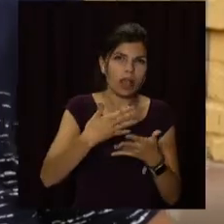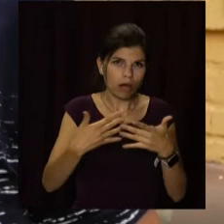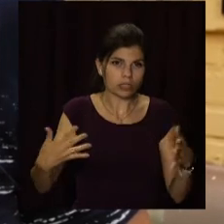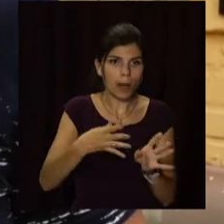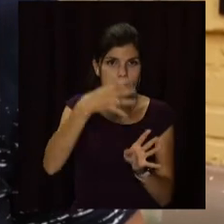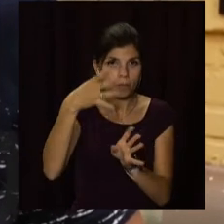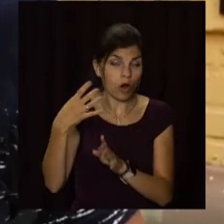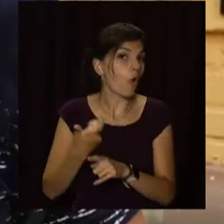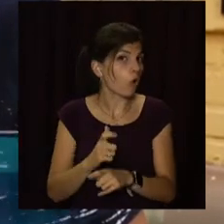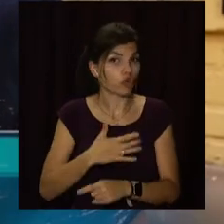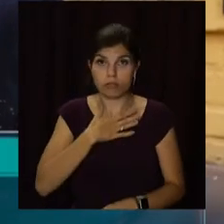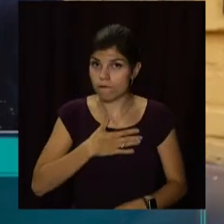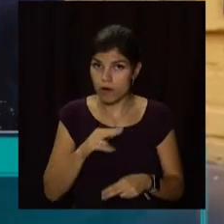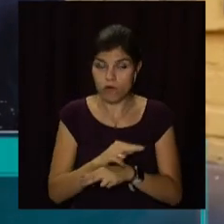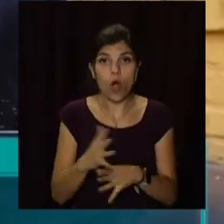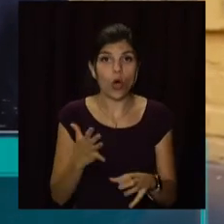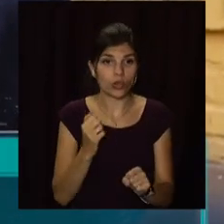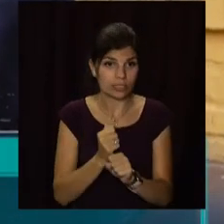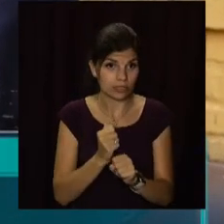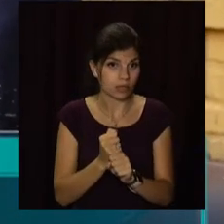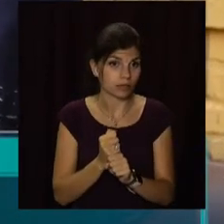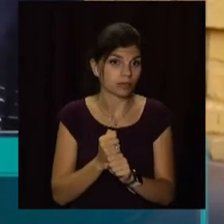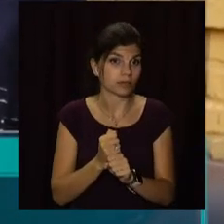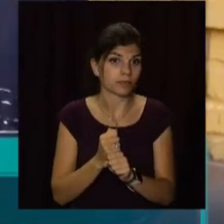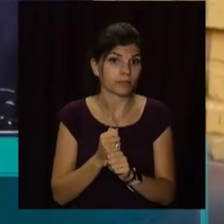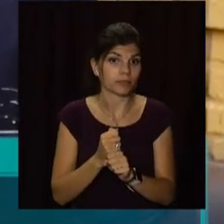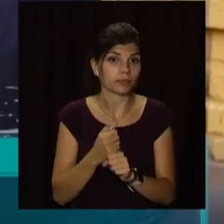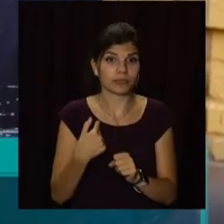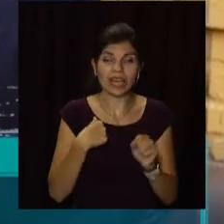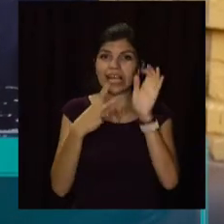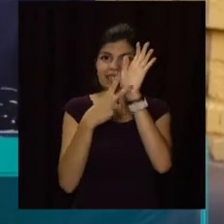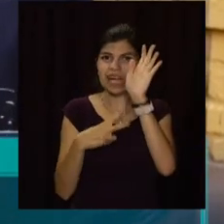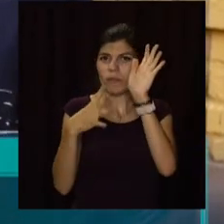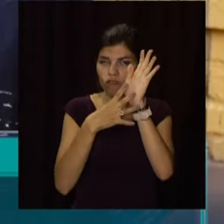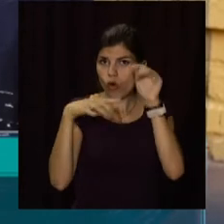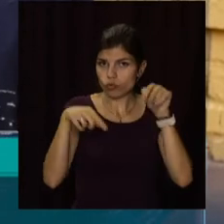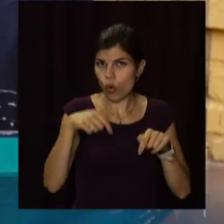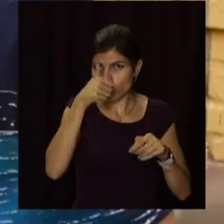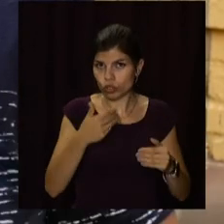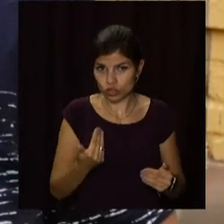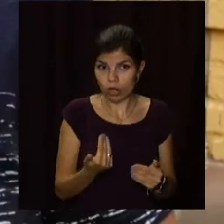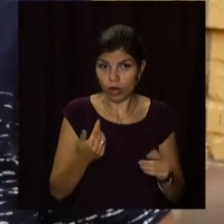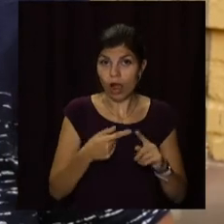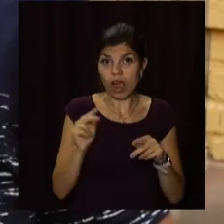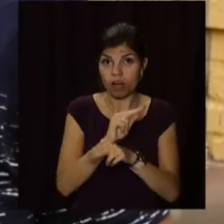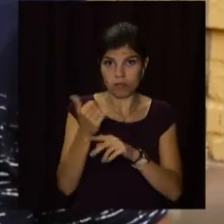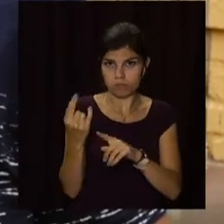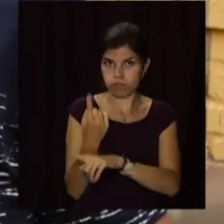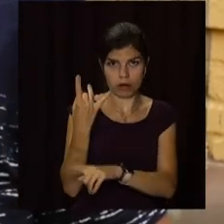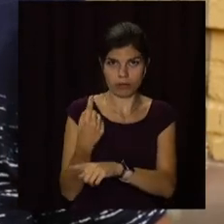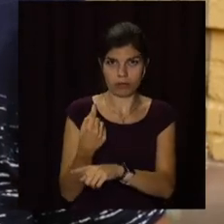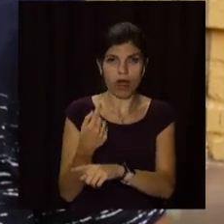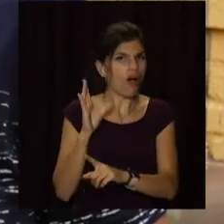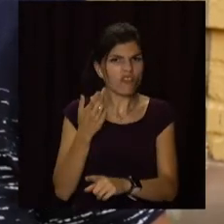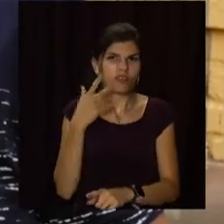Дуже довольний ремонтом, який зробили ми. 79-го года здесь первый раз делают ремонт. Обычно мы все